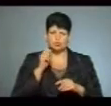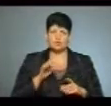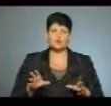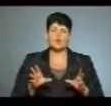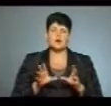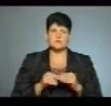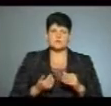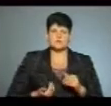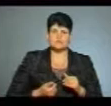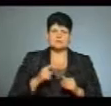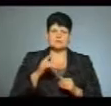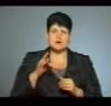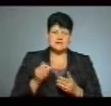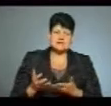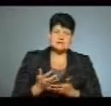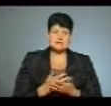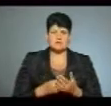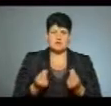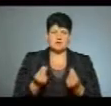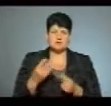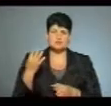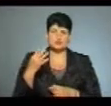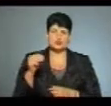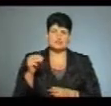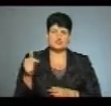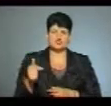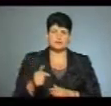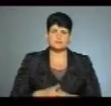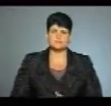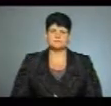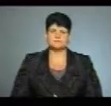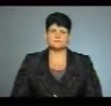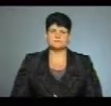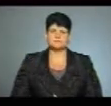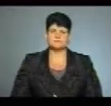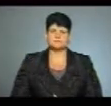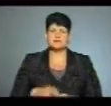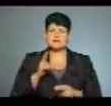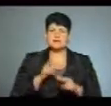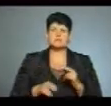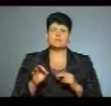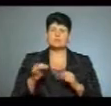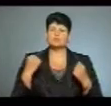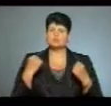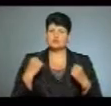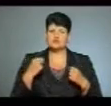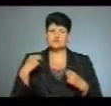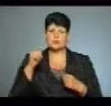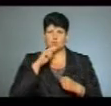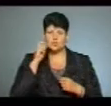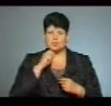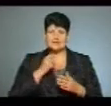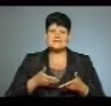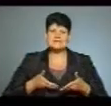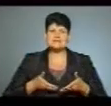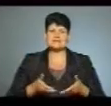разом», які проживають у «Збаражі», зібрали близько 40 тисяч гривень. І на завершення про спорт. Чемпіонат України із